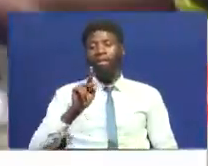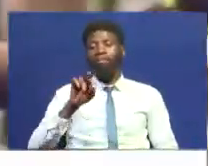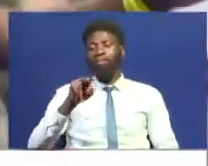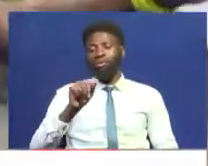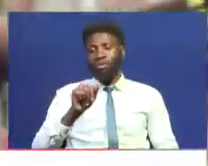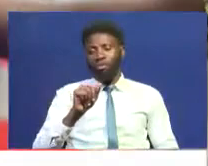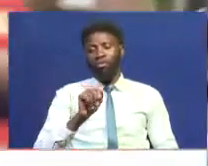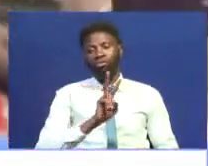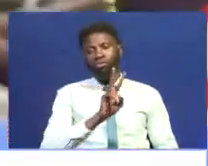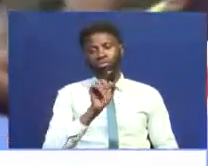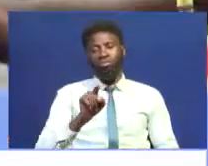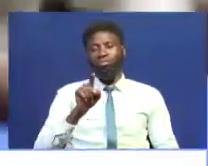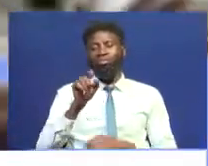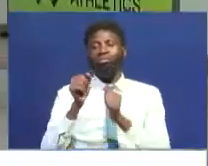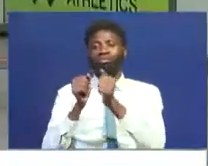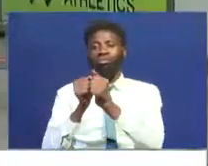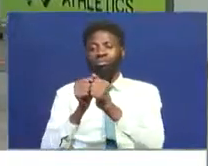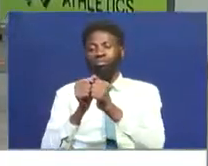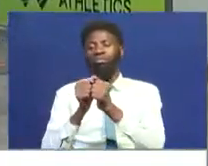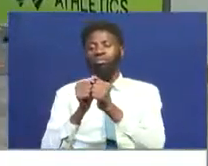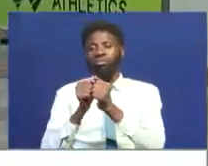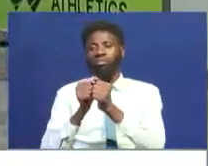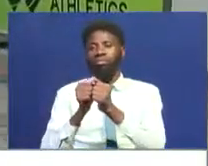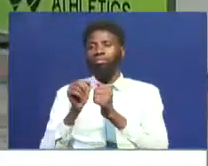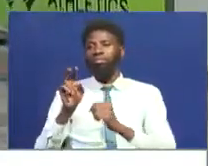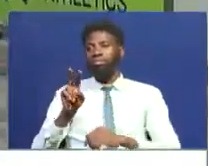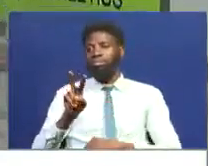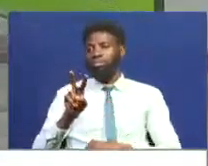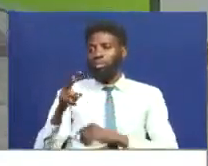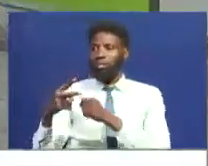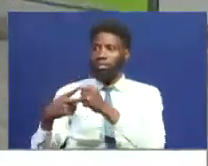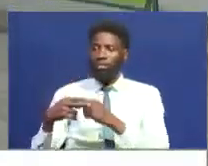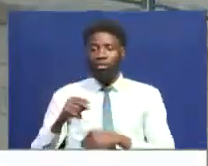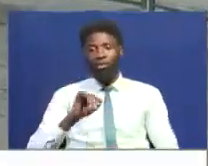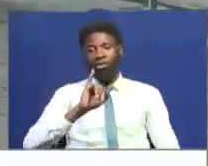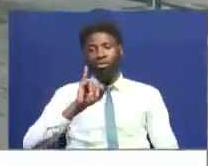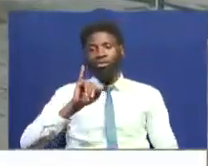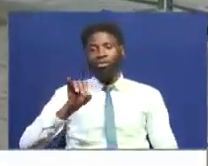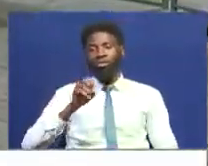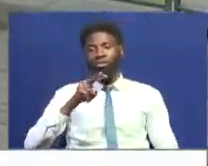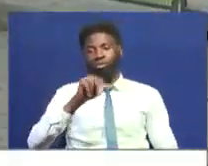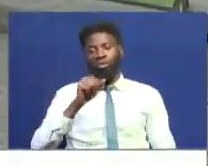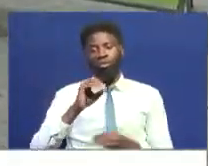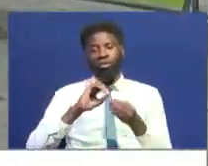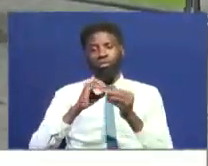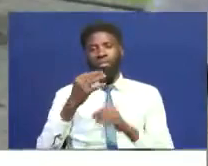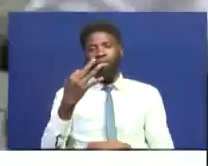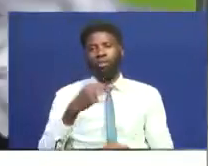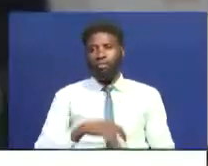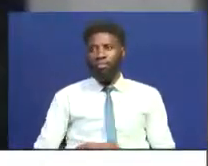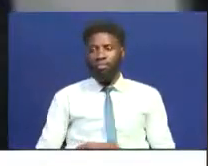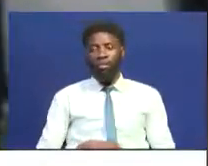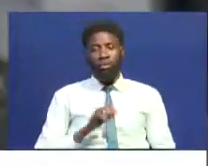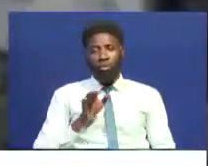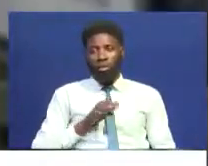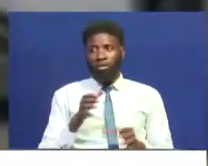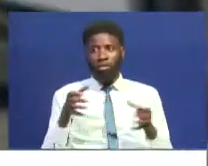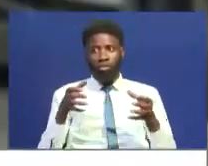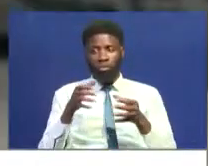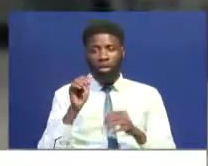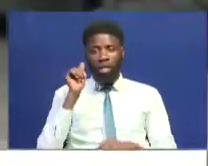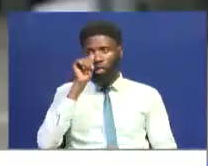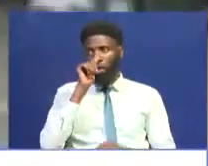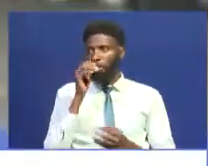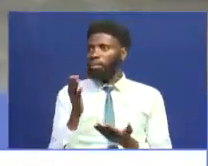na sekunde 27 na kumaliza wa pili, huku Joshua Kipkemboi akiridhika na nafasi ya tatu. Kwenye mbio za wanawake,